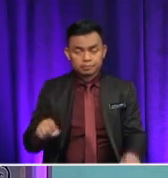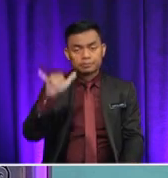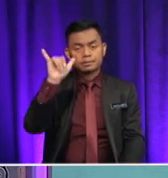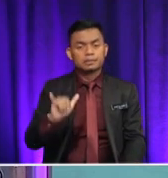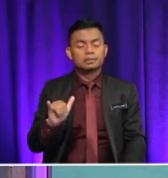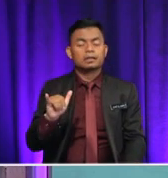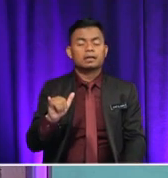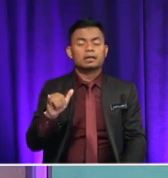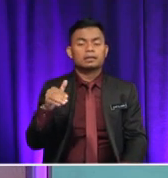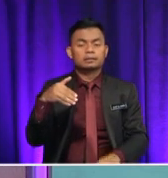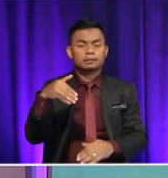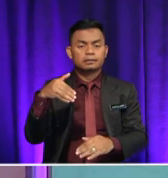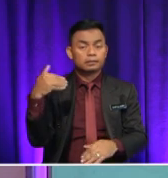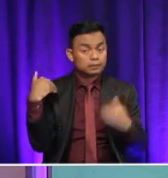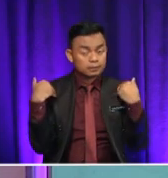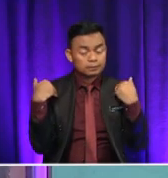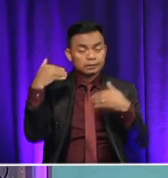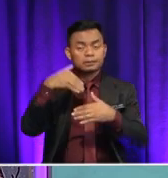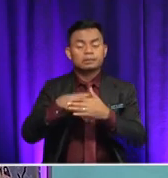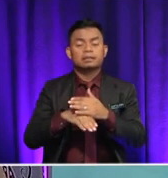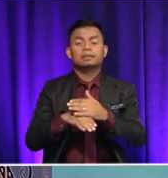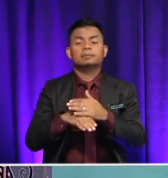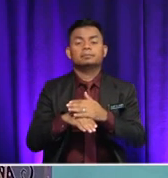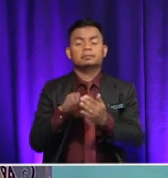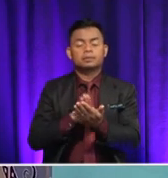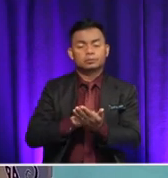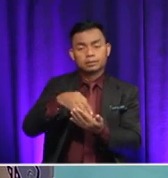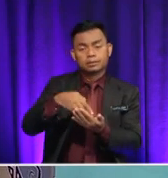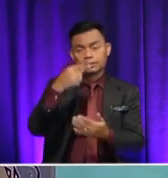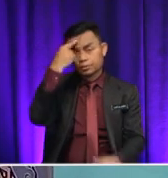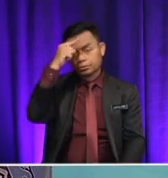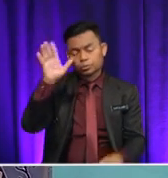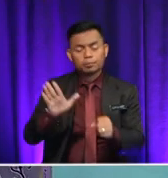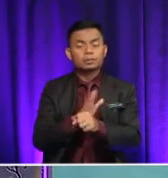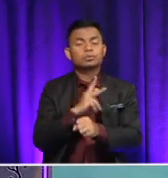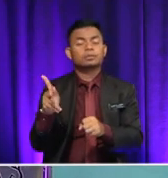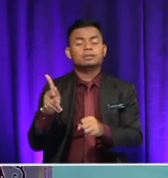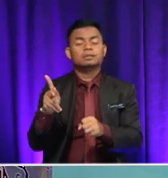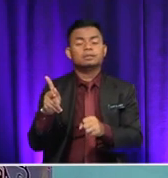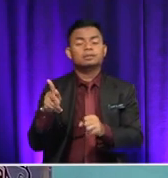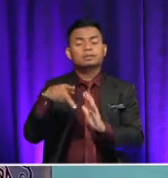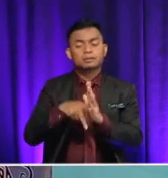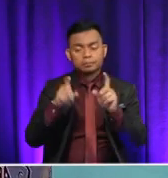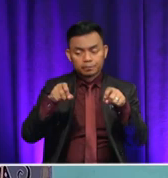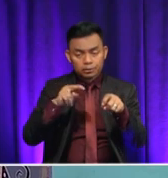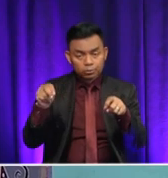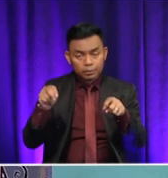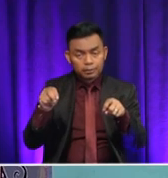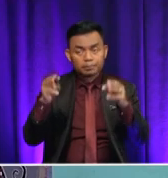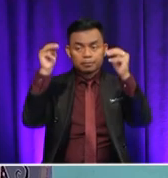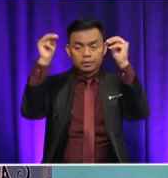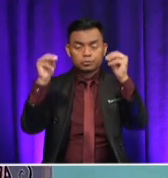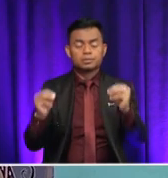oke macam badan manusia kita dalam tubuh badan manusia kita ada sistem pertumbuhan pernafasan